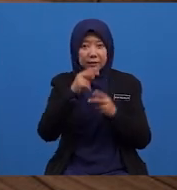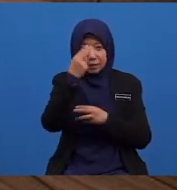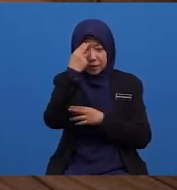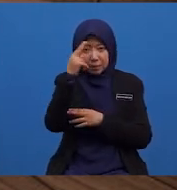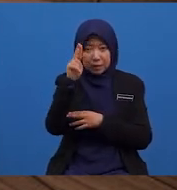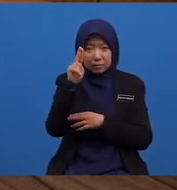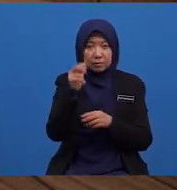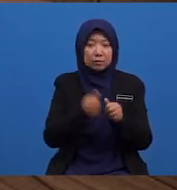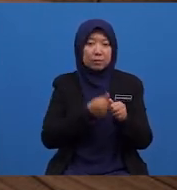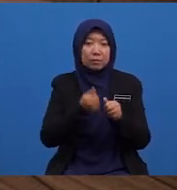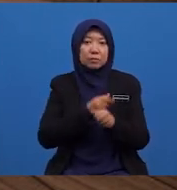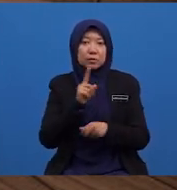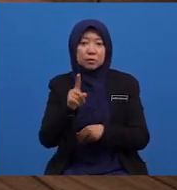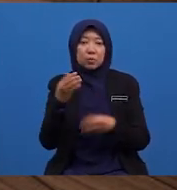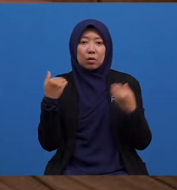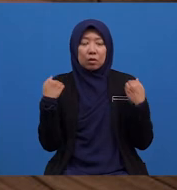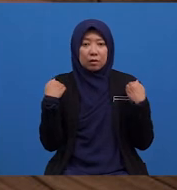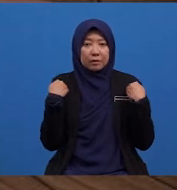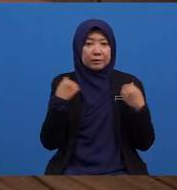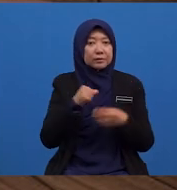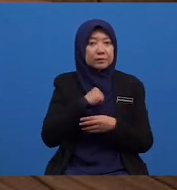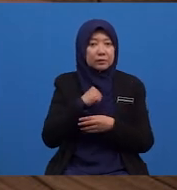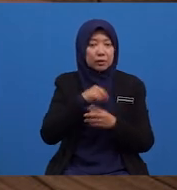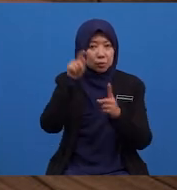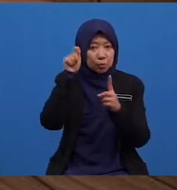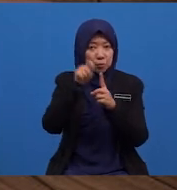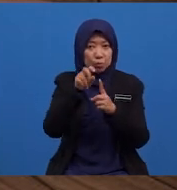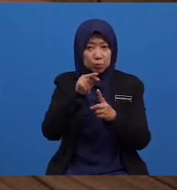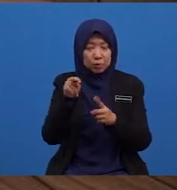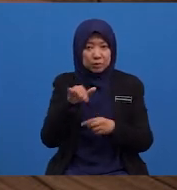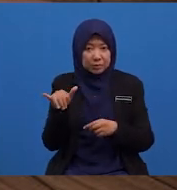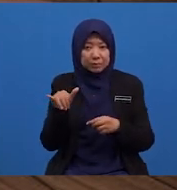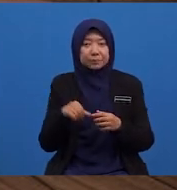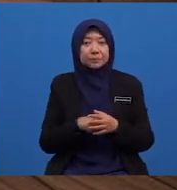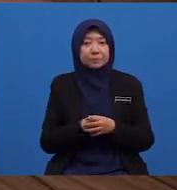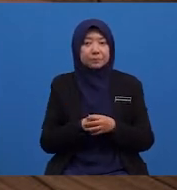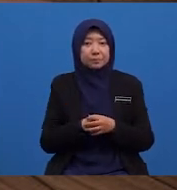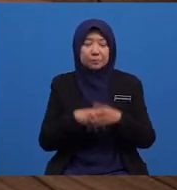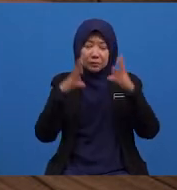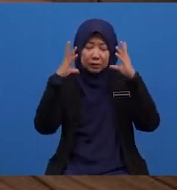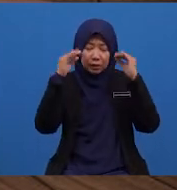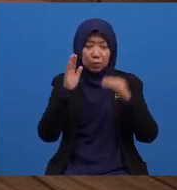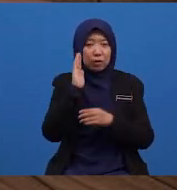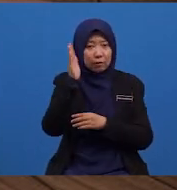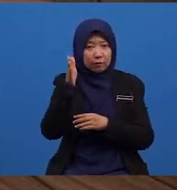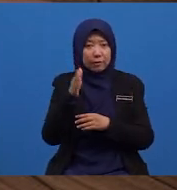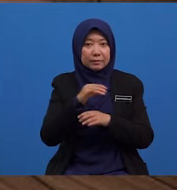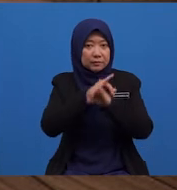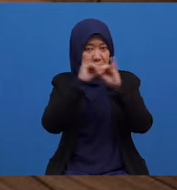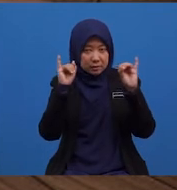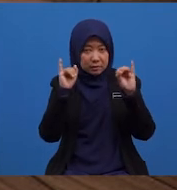Setiap satunya mempunyai sifat dan tujuan tertentu. Cikgu akan terangkan secara